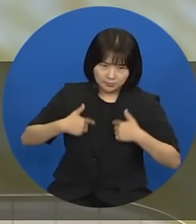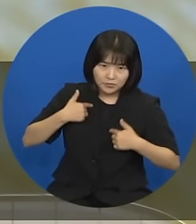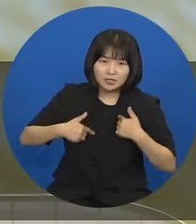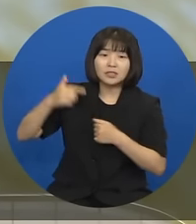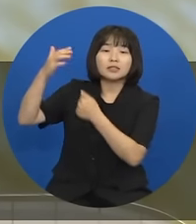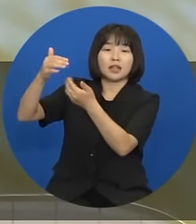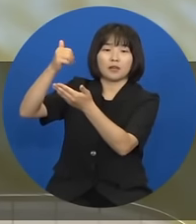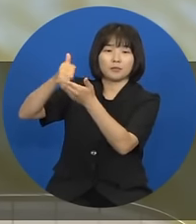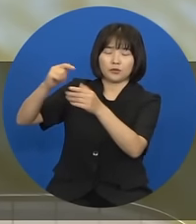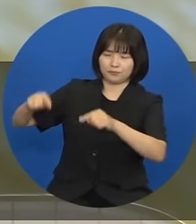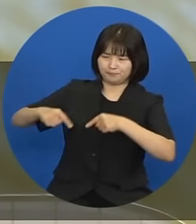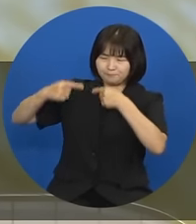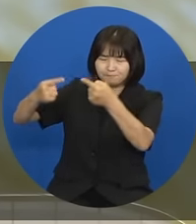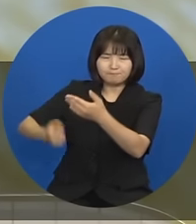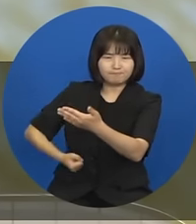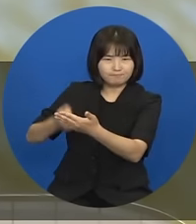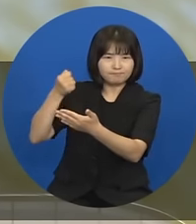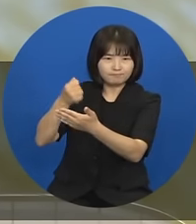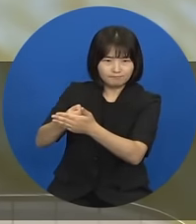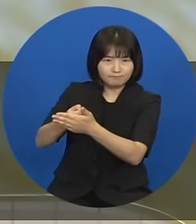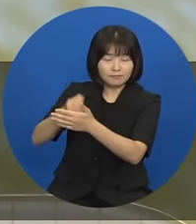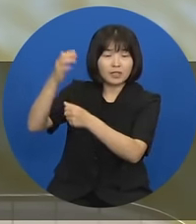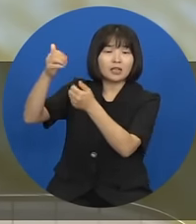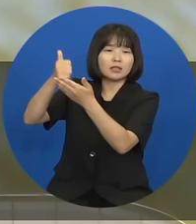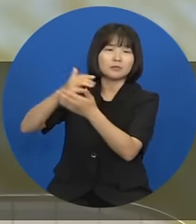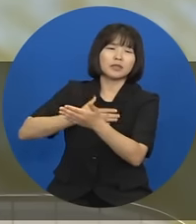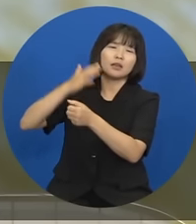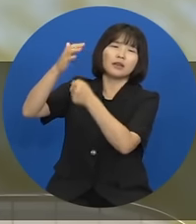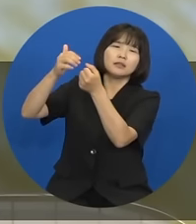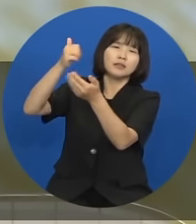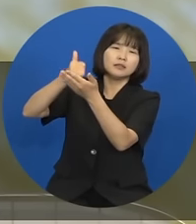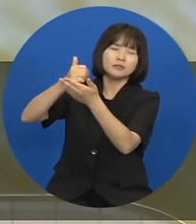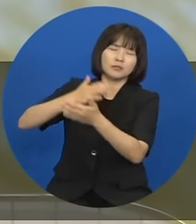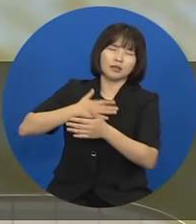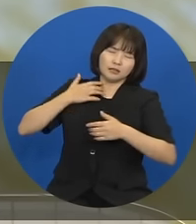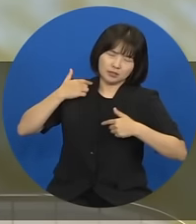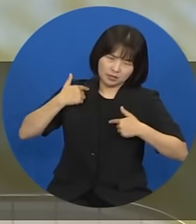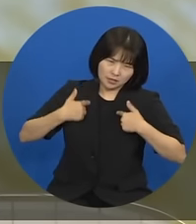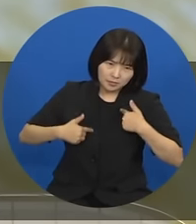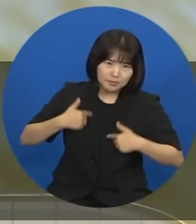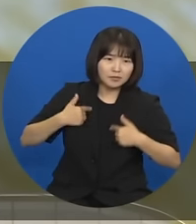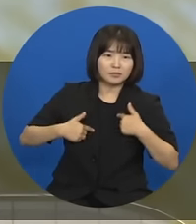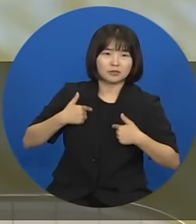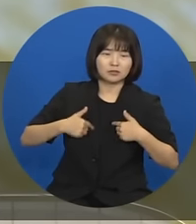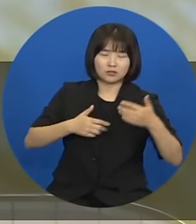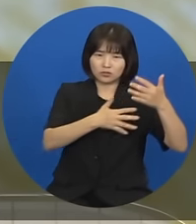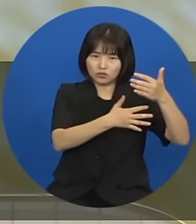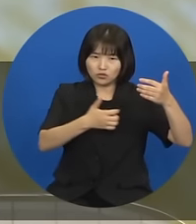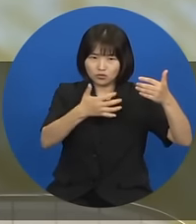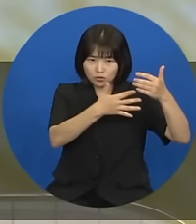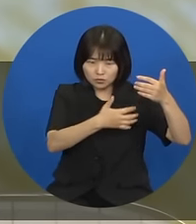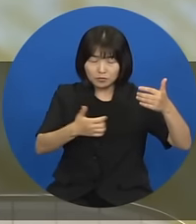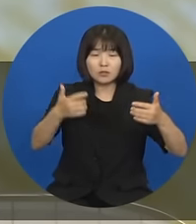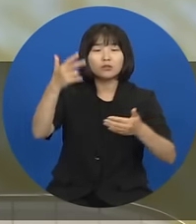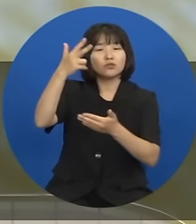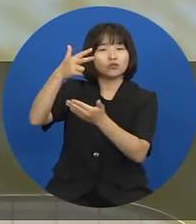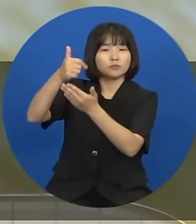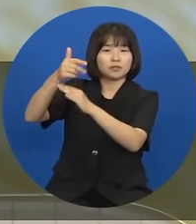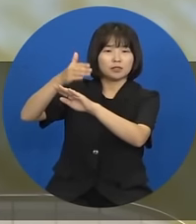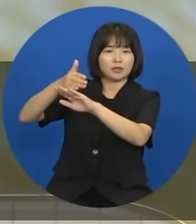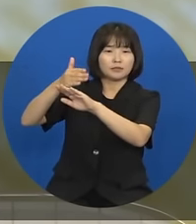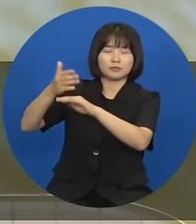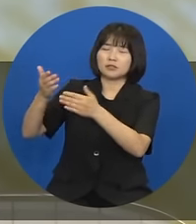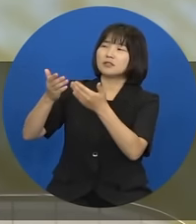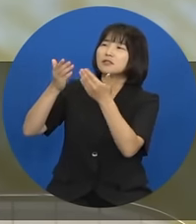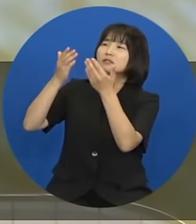하시는 하나님께로 나아가렵니다. 하나님, 나의 하나님, 내가 기뻐하면서 수금가락에 맞추어